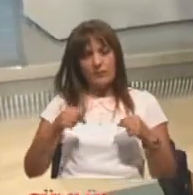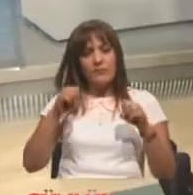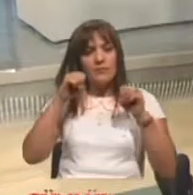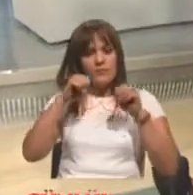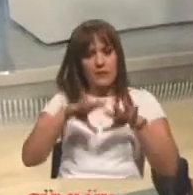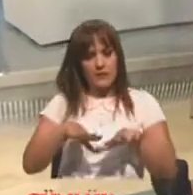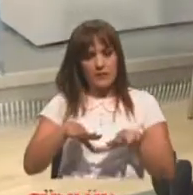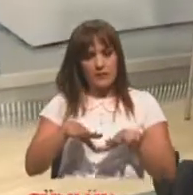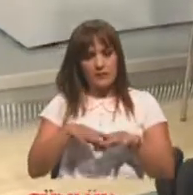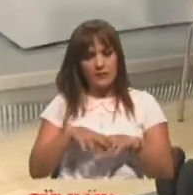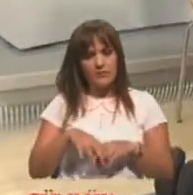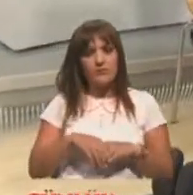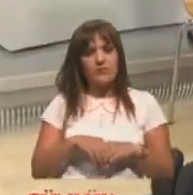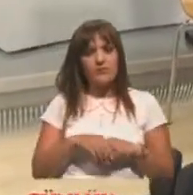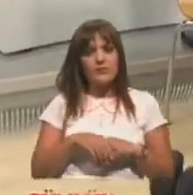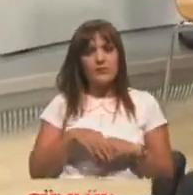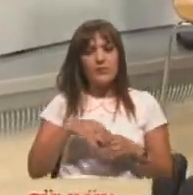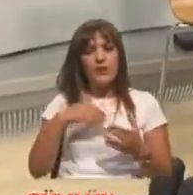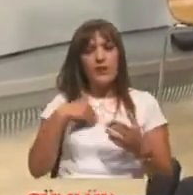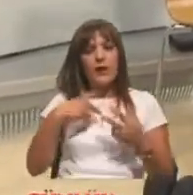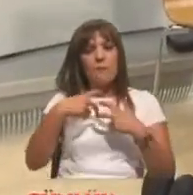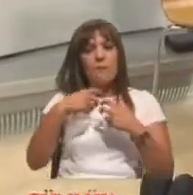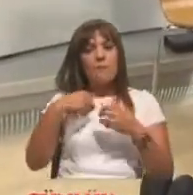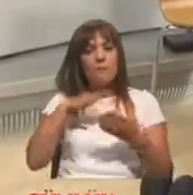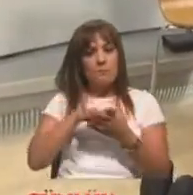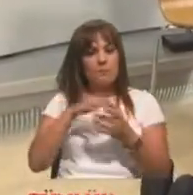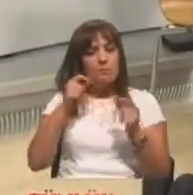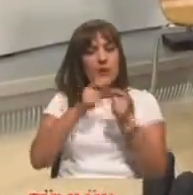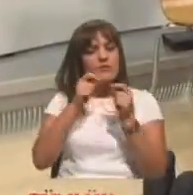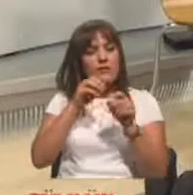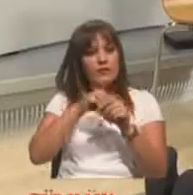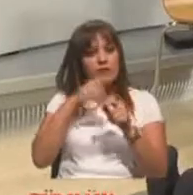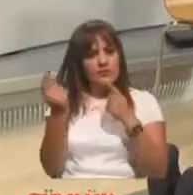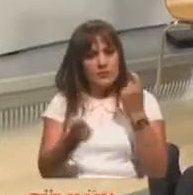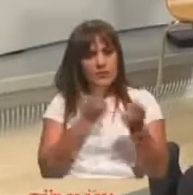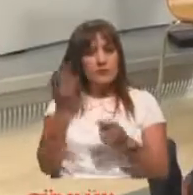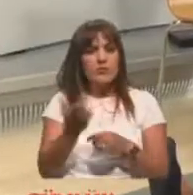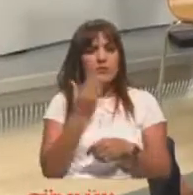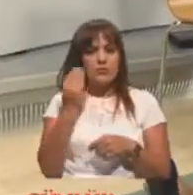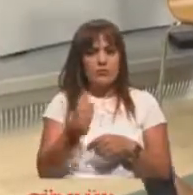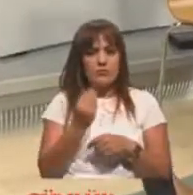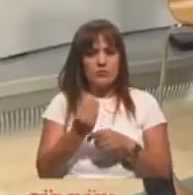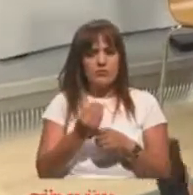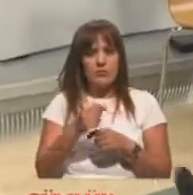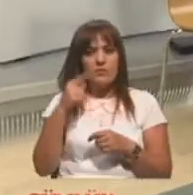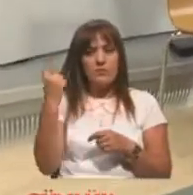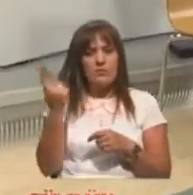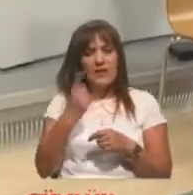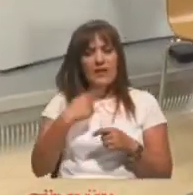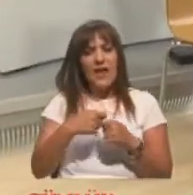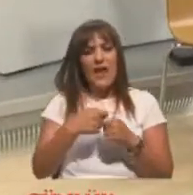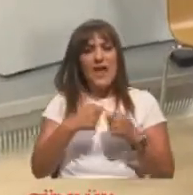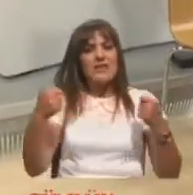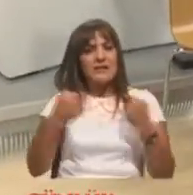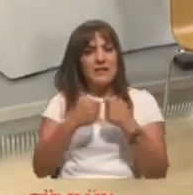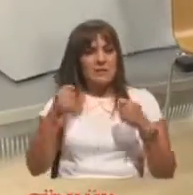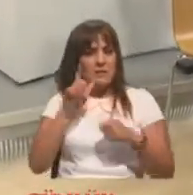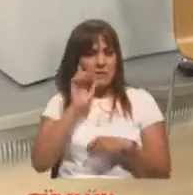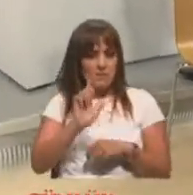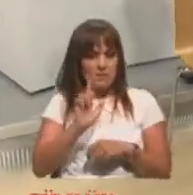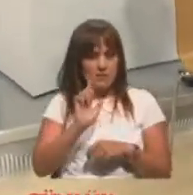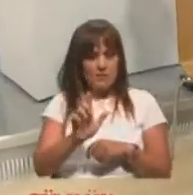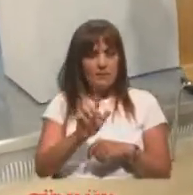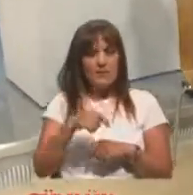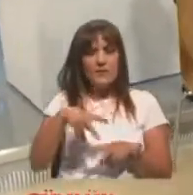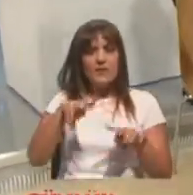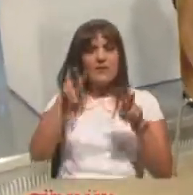Ve bırakıyorum. Bacaklarımı çalıştırdım gayet güzel bir şekilde. Bir de esnetmem gerekiyor.